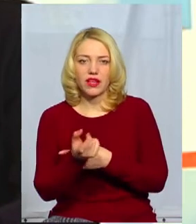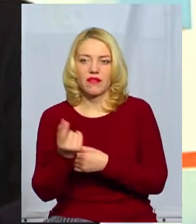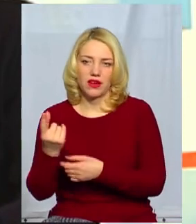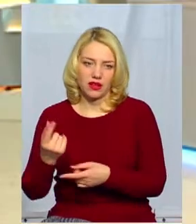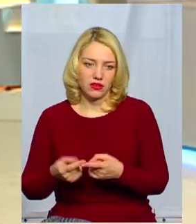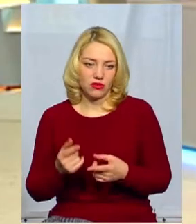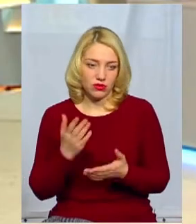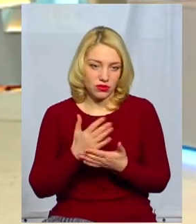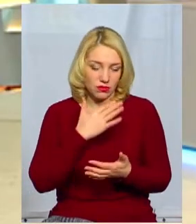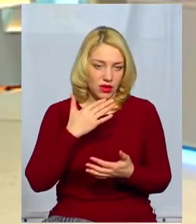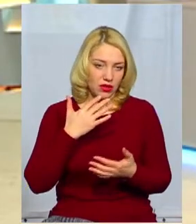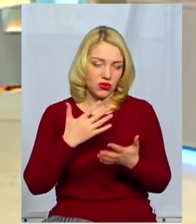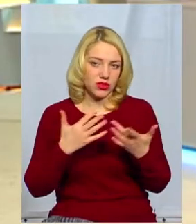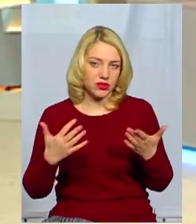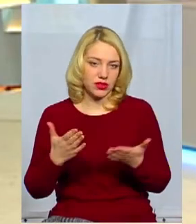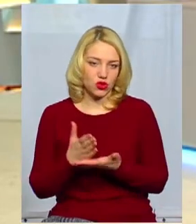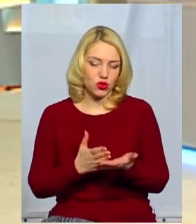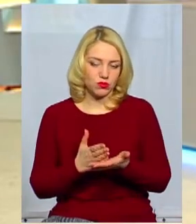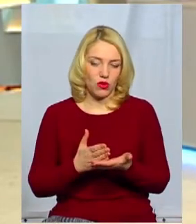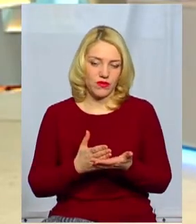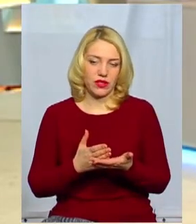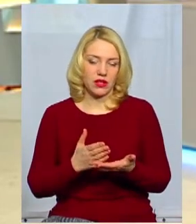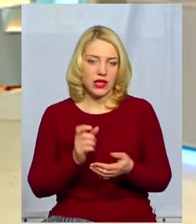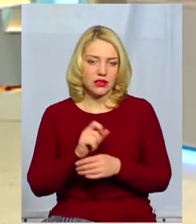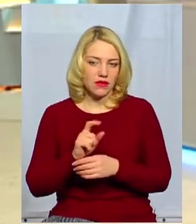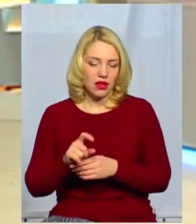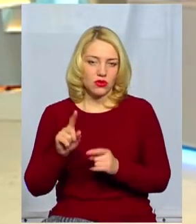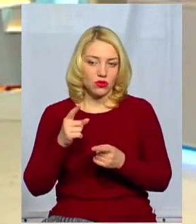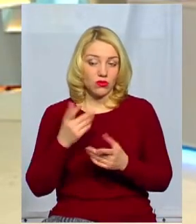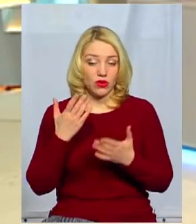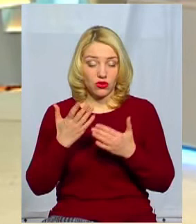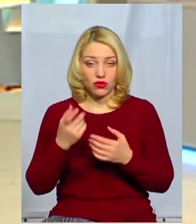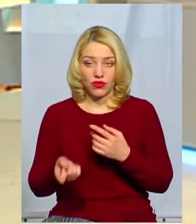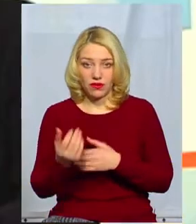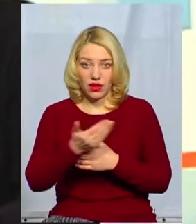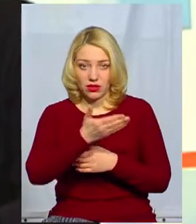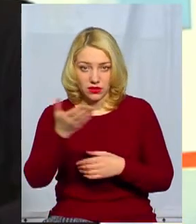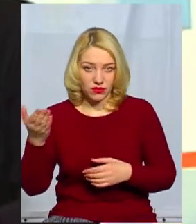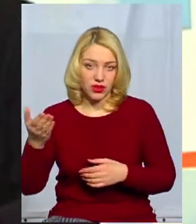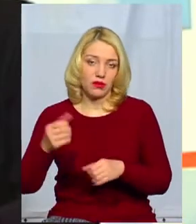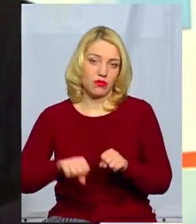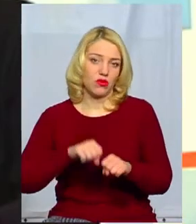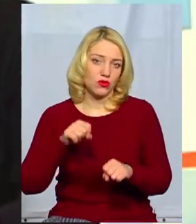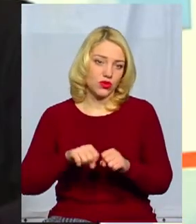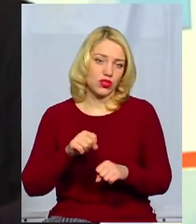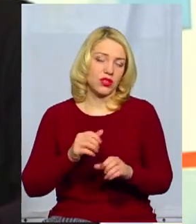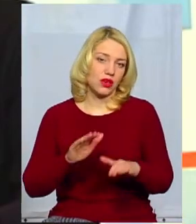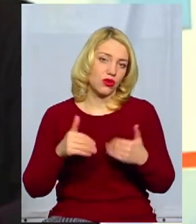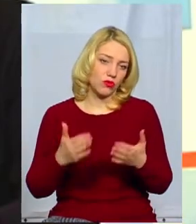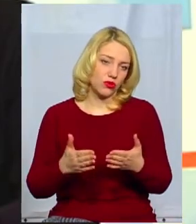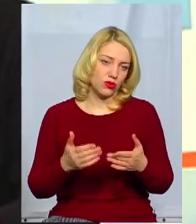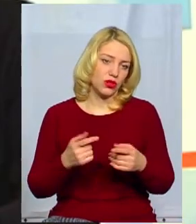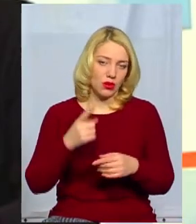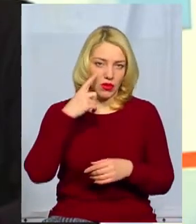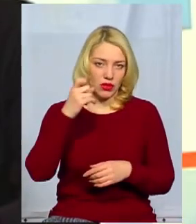службових невідкладних завдань. І тому закликаю ще раз, що якщо ви виявляєте такі правопорушення, рекомендую повідомляти на